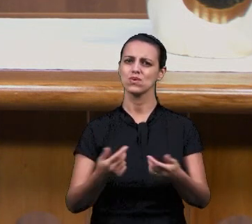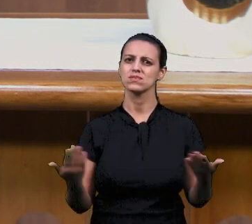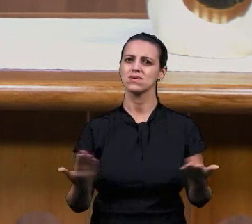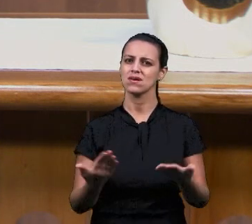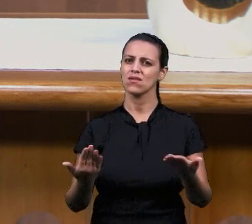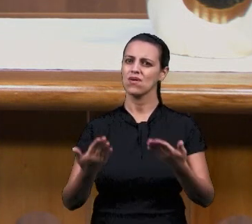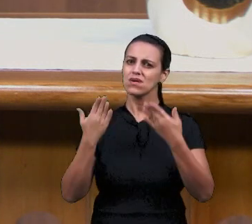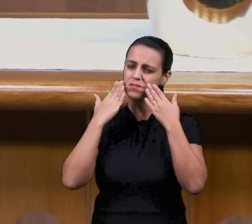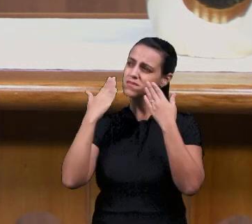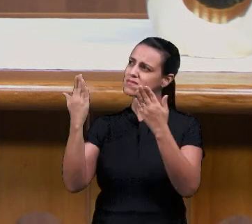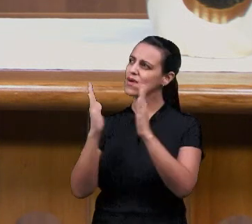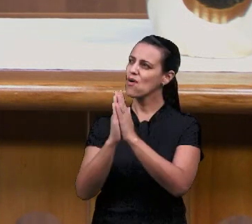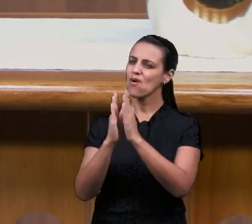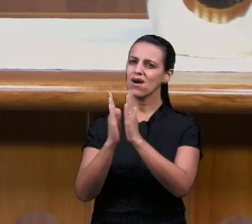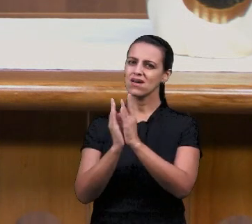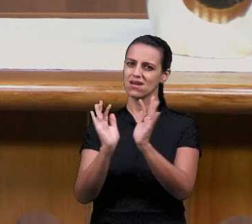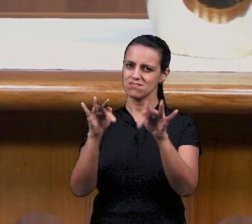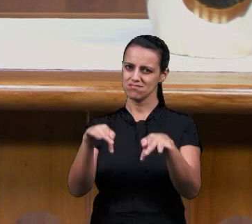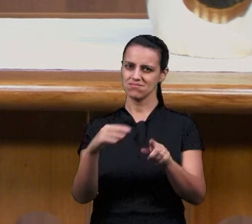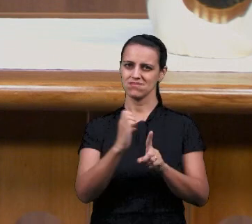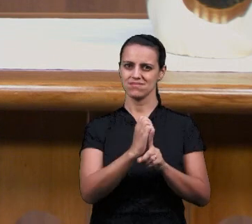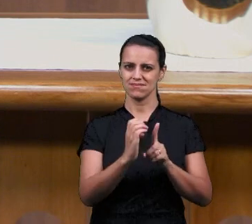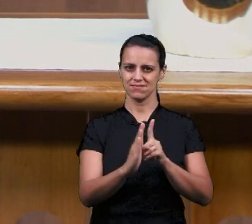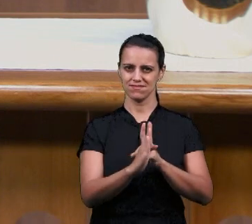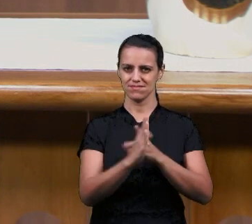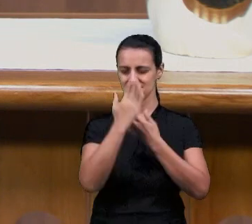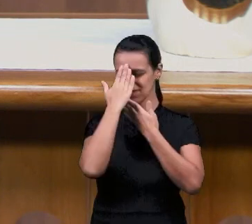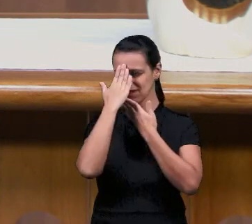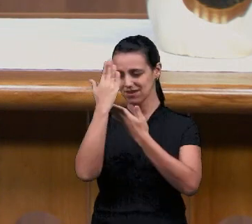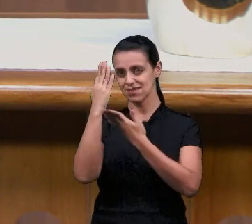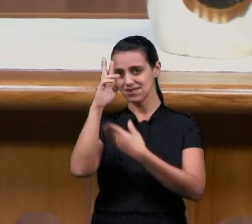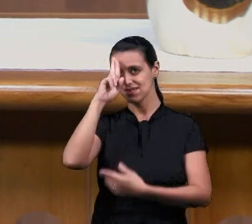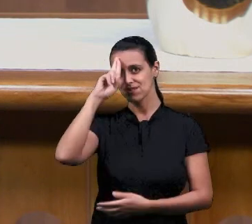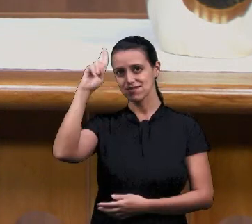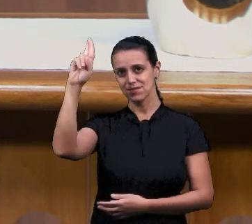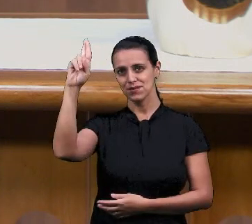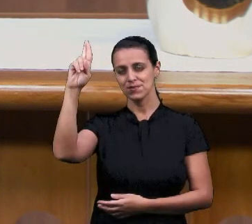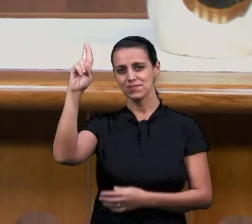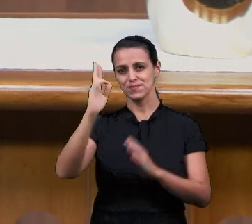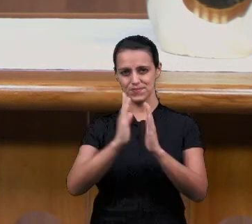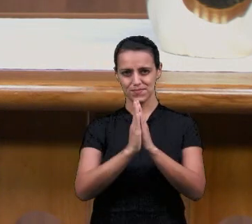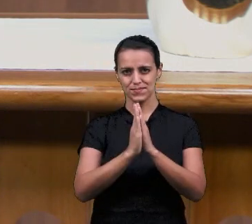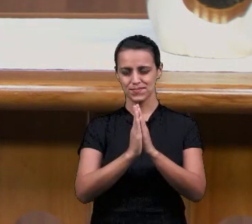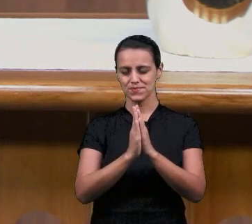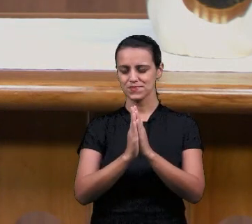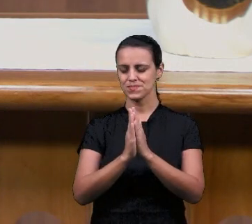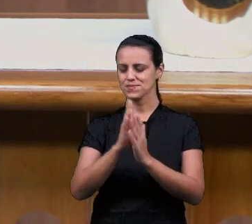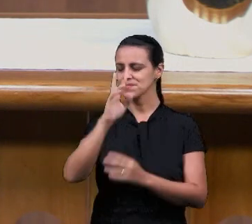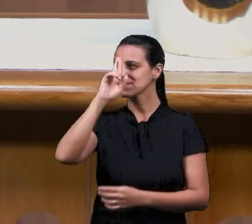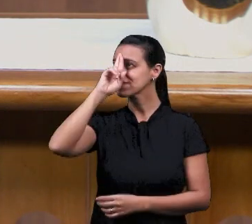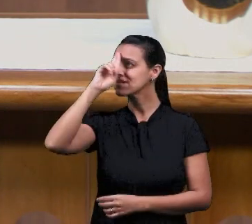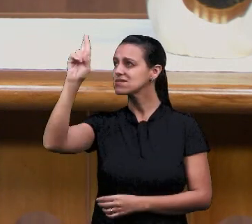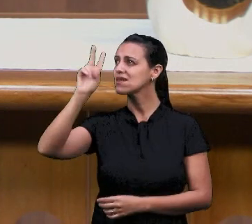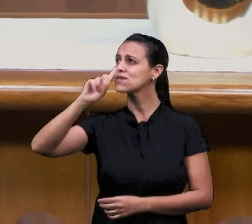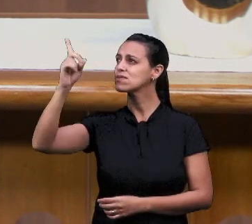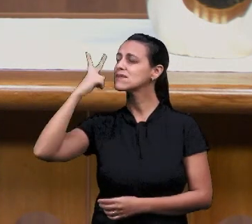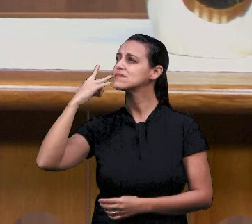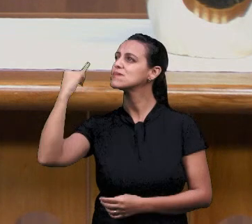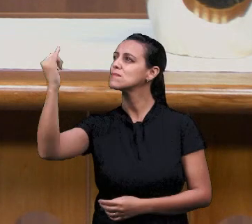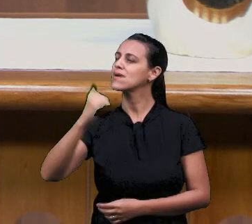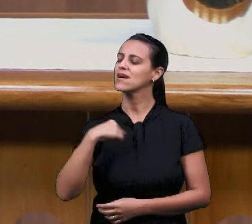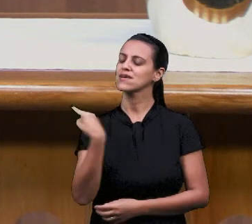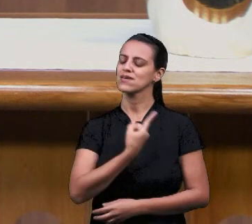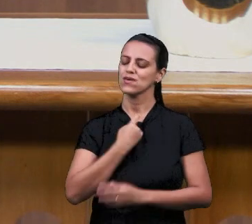ce moment afin de prier pour finir l'école biblique en glorifiant le Seigneur. Prions. Seigneur notre Dieu et Père, nous prions à toi